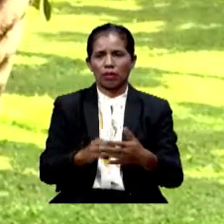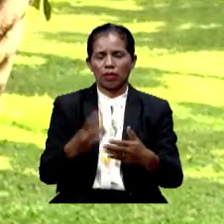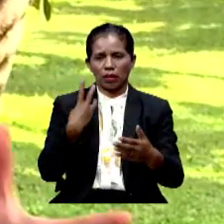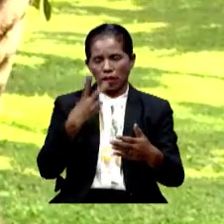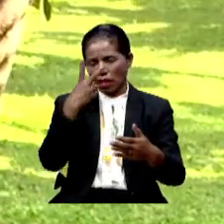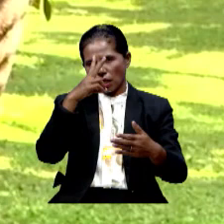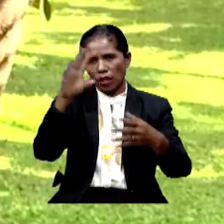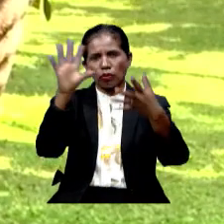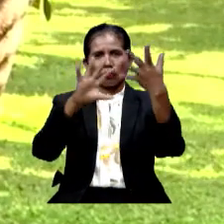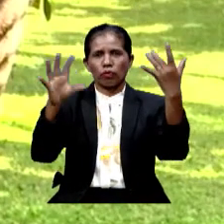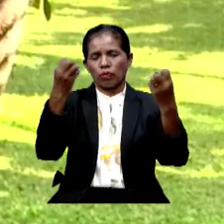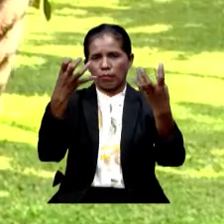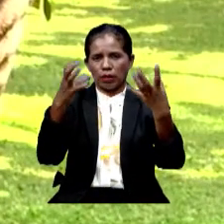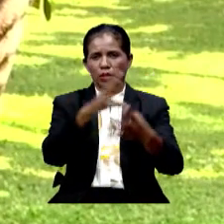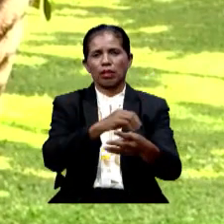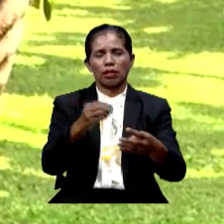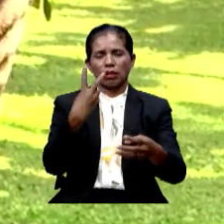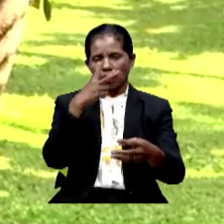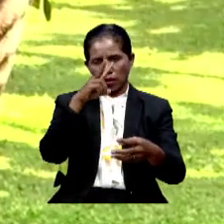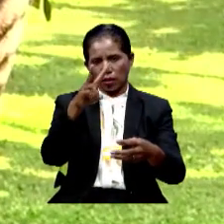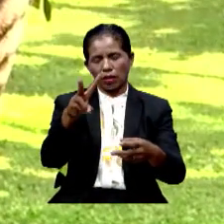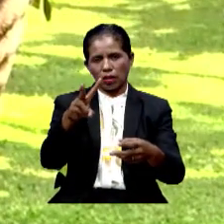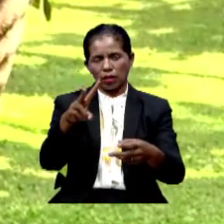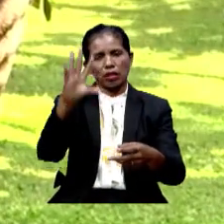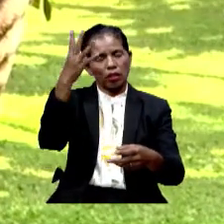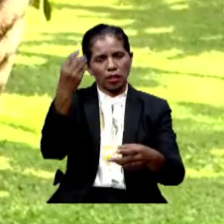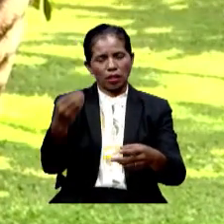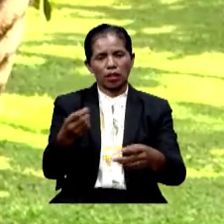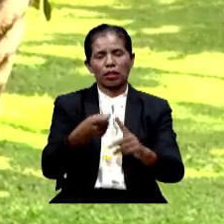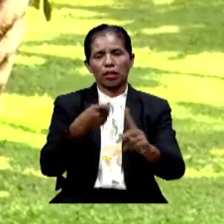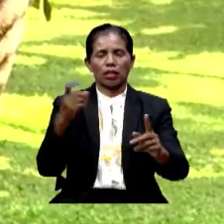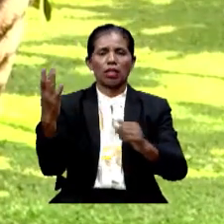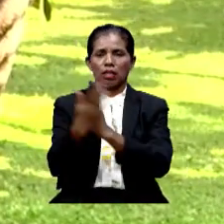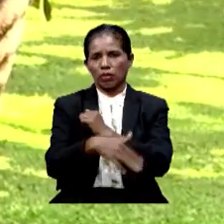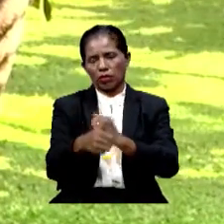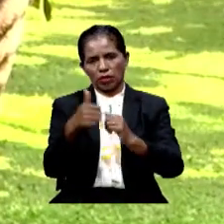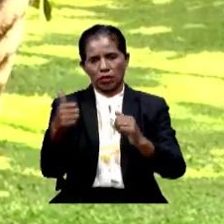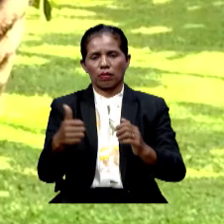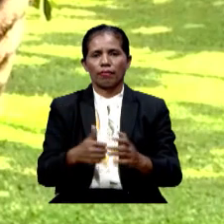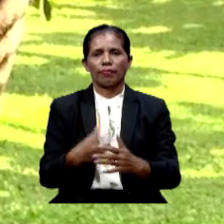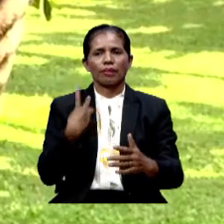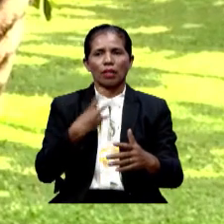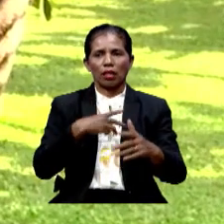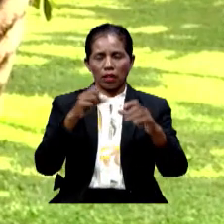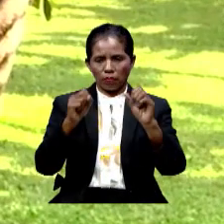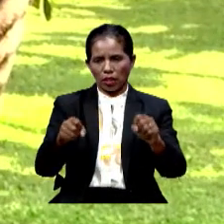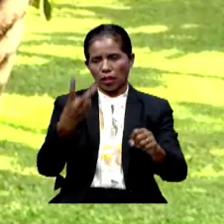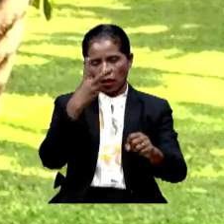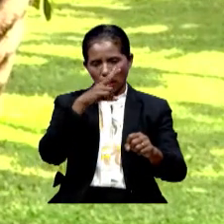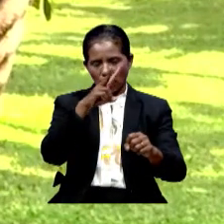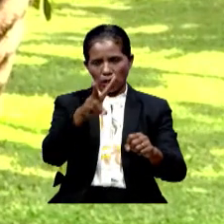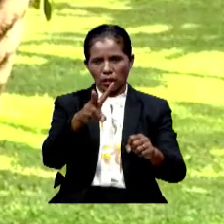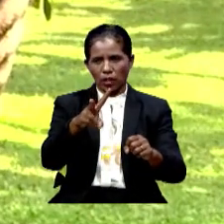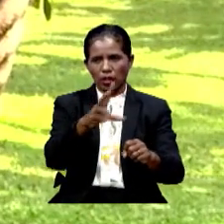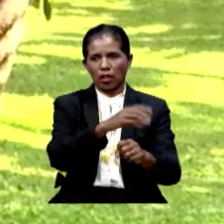mengukur secara luas di nggak hanya di Jakarta tapi di kota-kota lain juga. Kita bisa melihat benar-benar